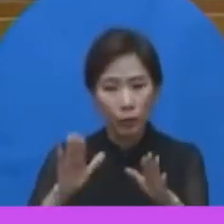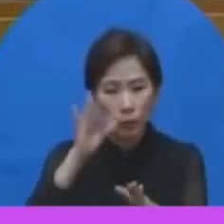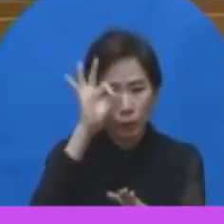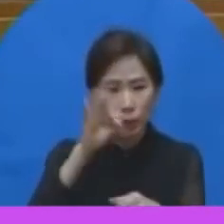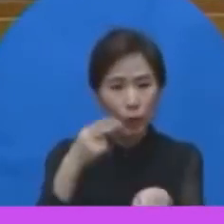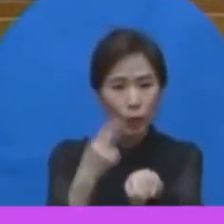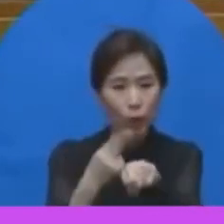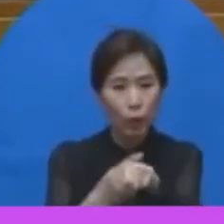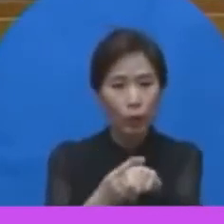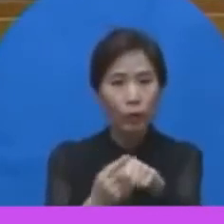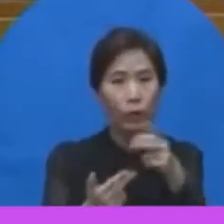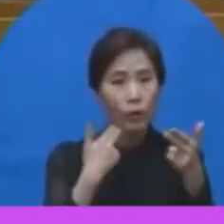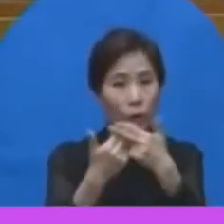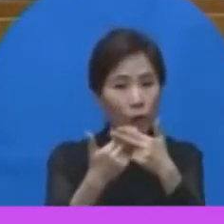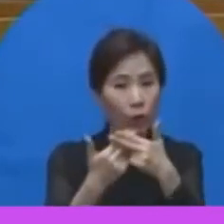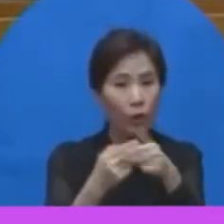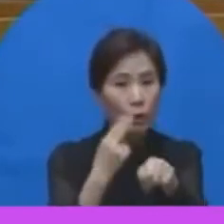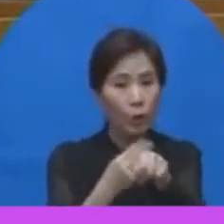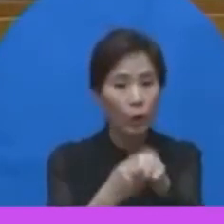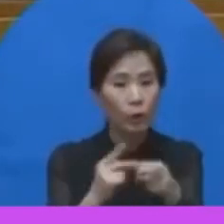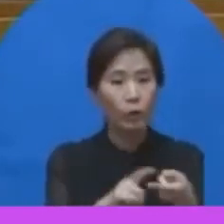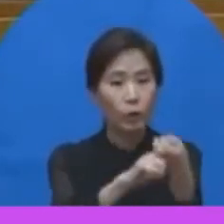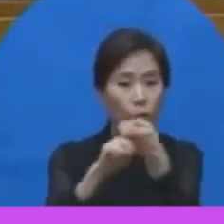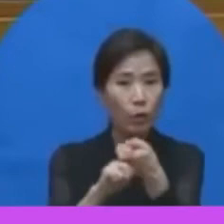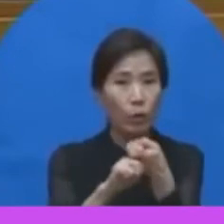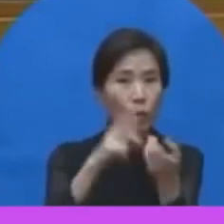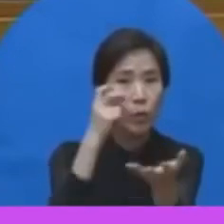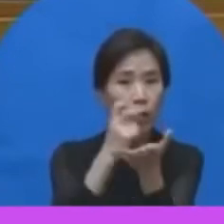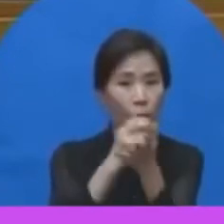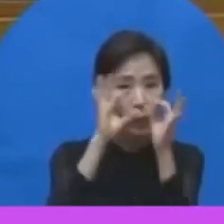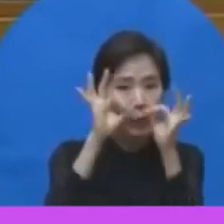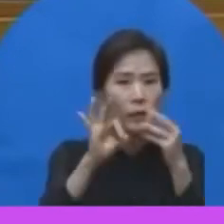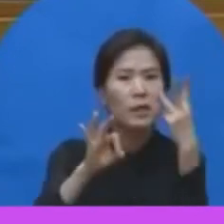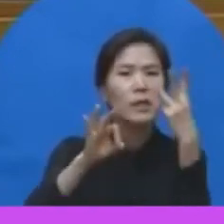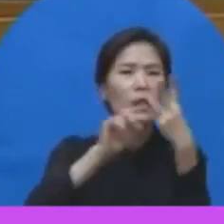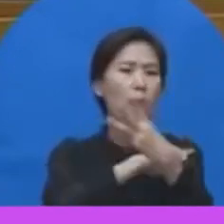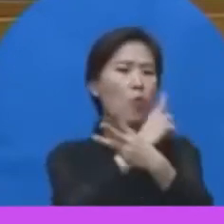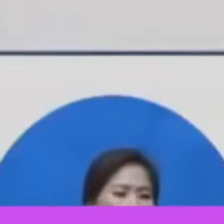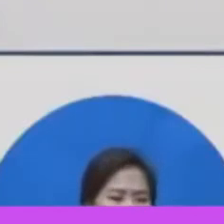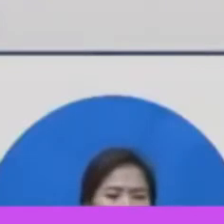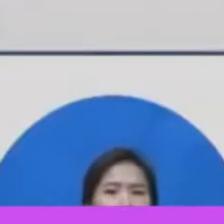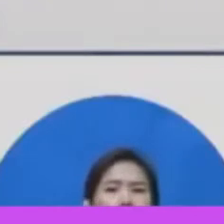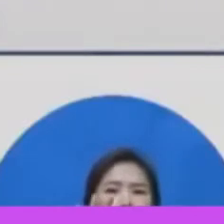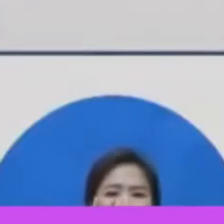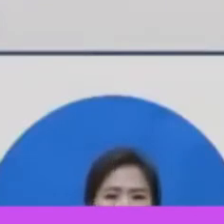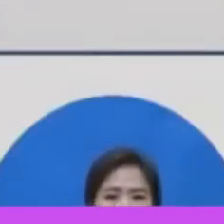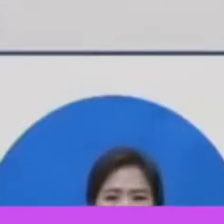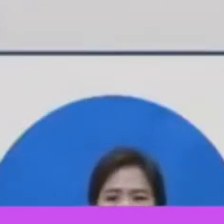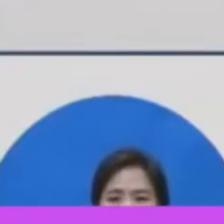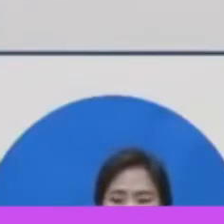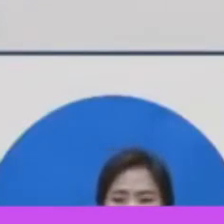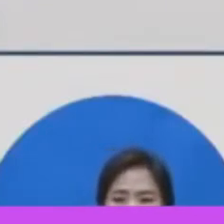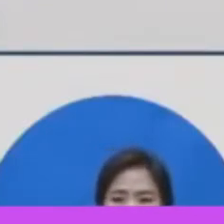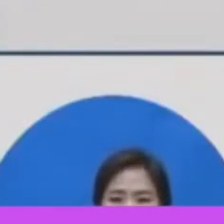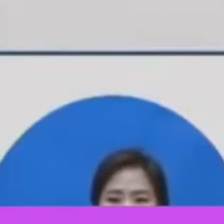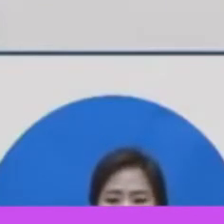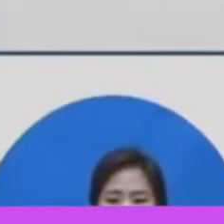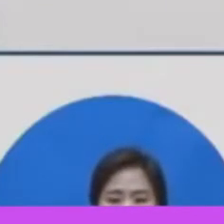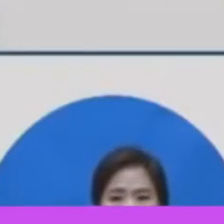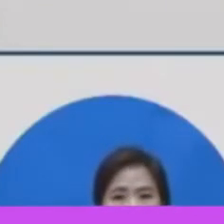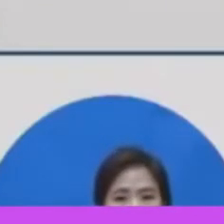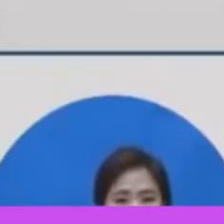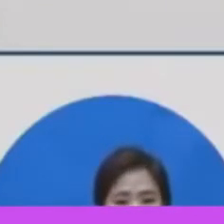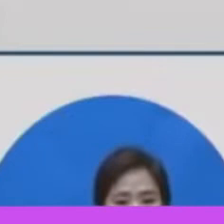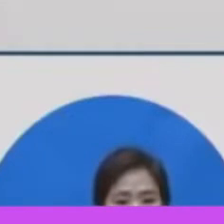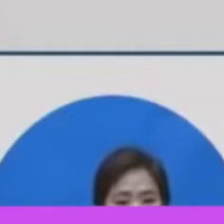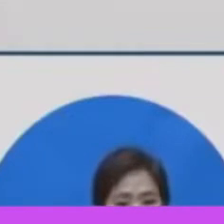교원노조법상의 노동상권과 관련된 부분에서 대체적으로 교원노조법은 전체적인 틀거리는 노조법의 규정을